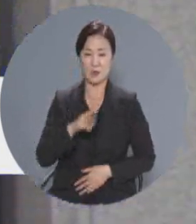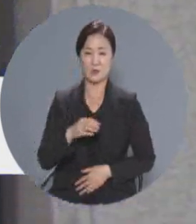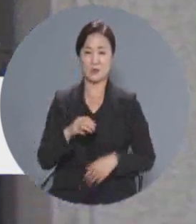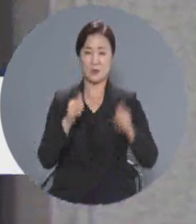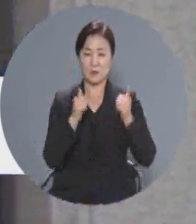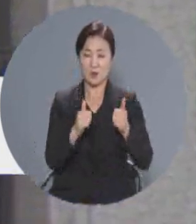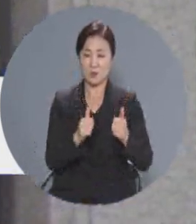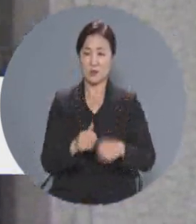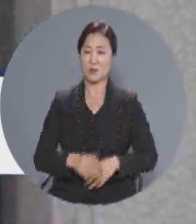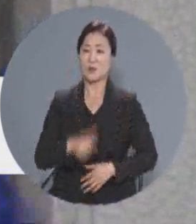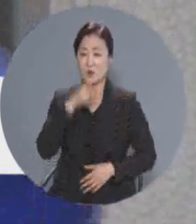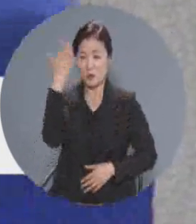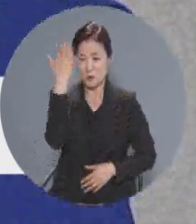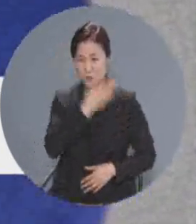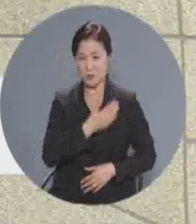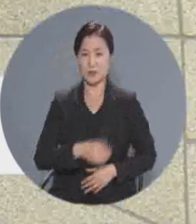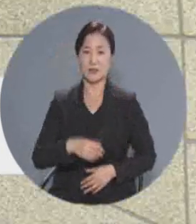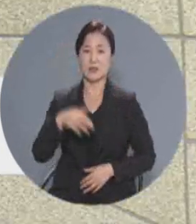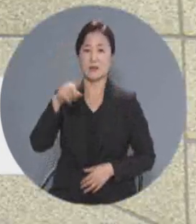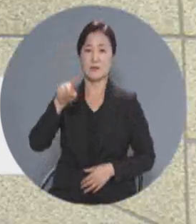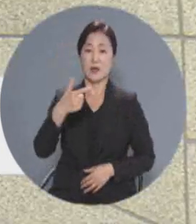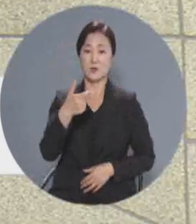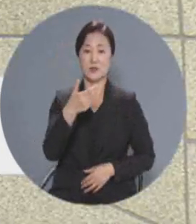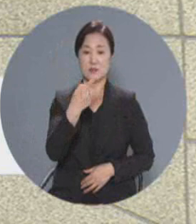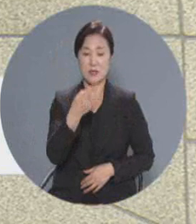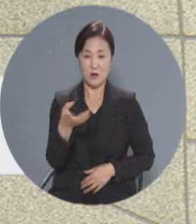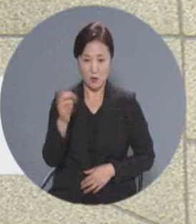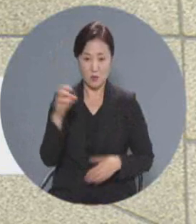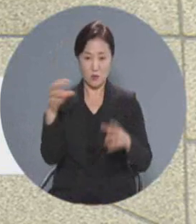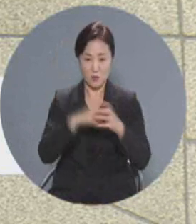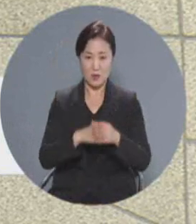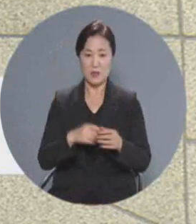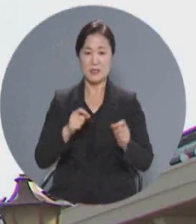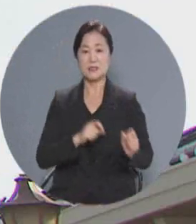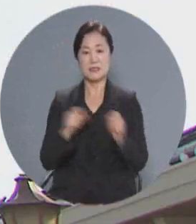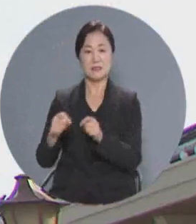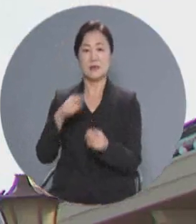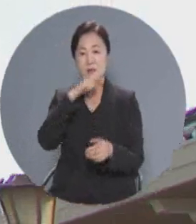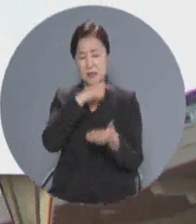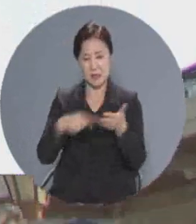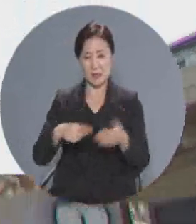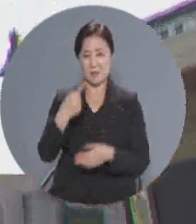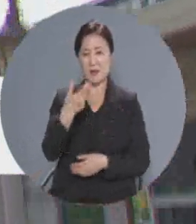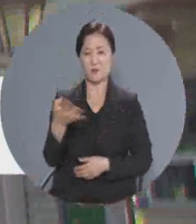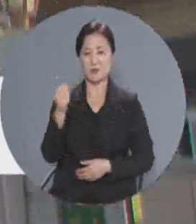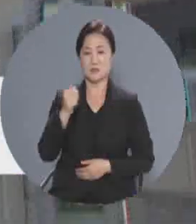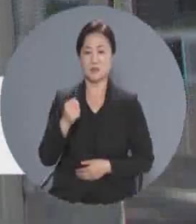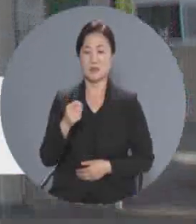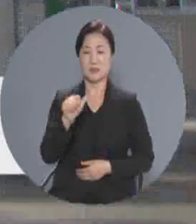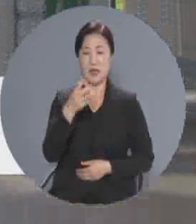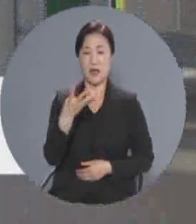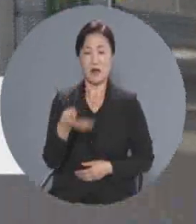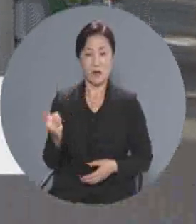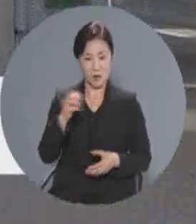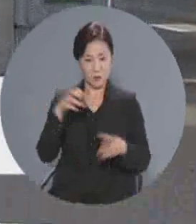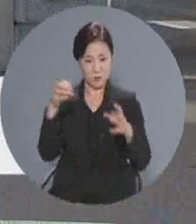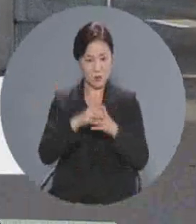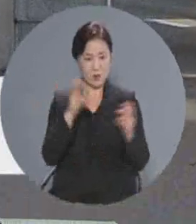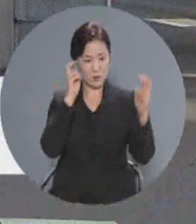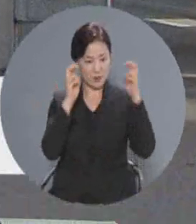광주고등법원은 여수시가 정산금 161억 원과 지연 손해금을 포함해 모두 194억여 원을